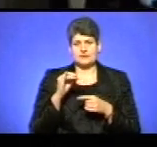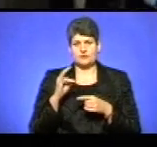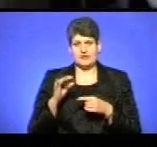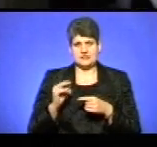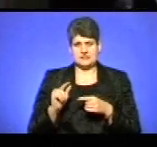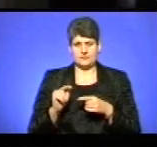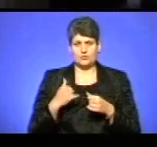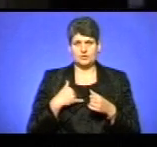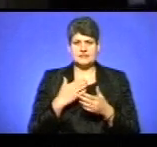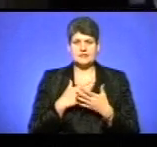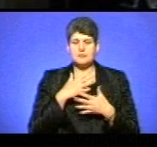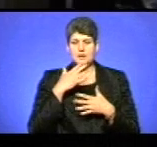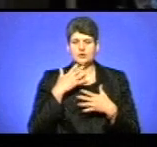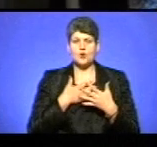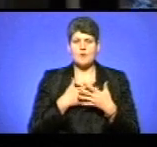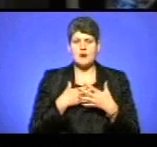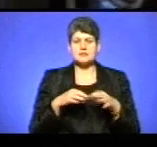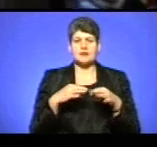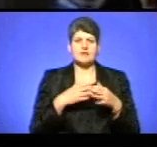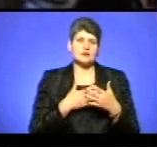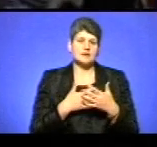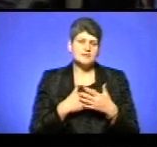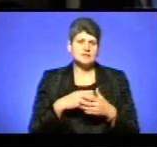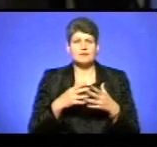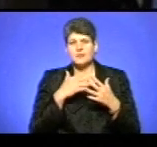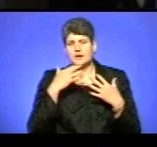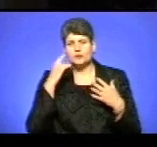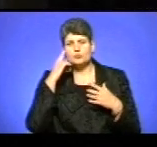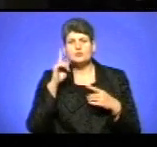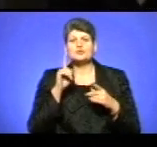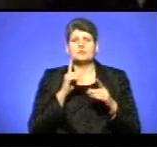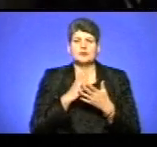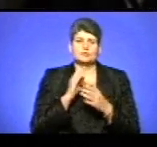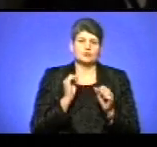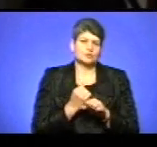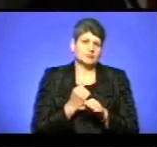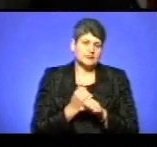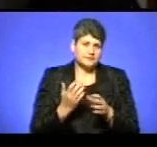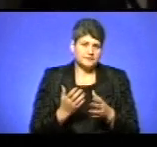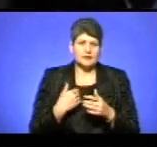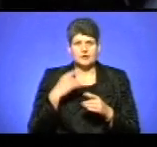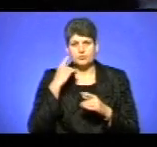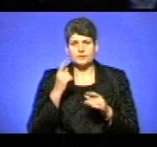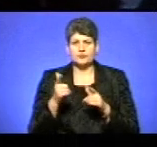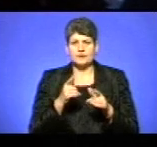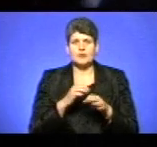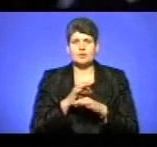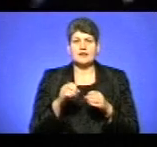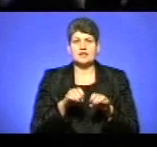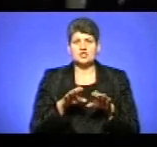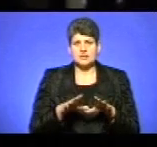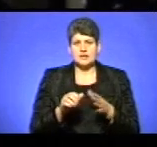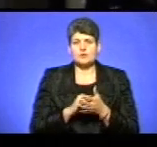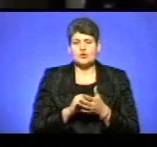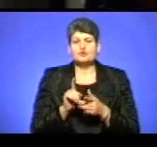є багато громадських активістів і багато думок, яким чином і що ми маємо робити. Тому я пропоную просто підготувати проект рішення на папері, тобто